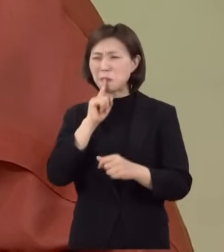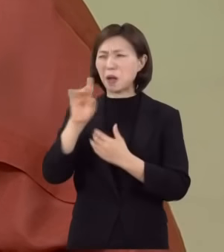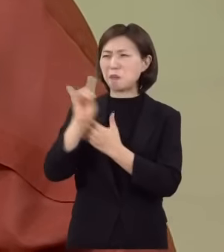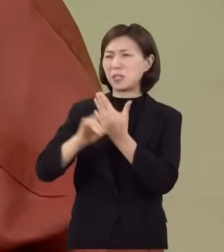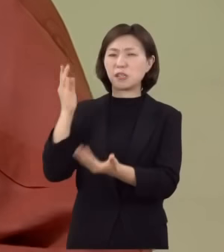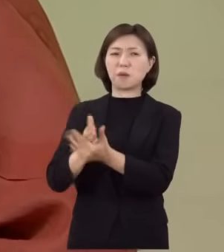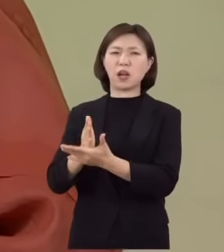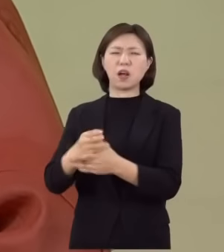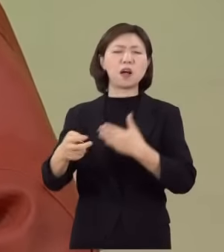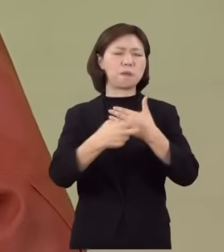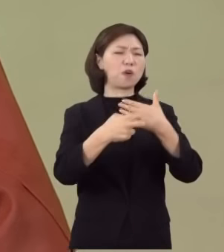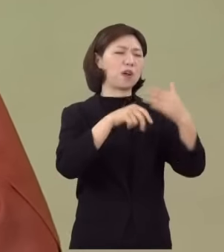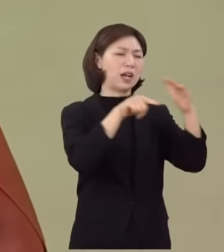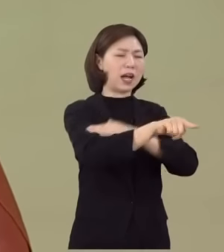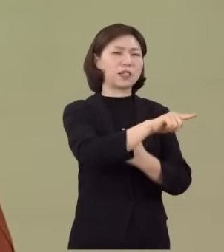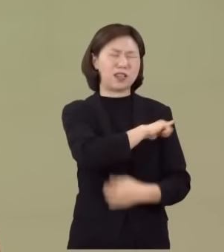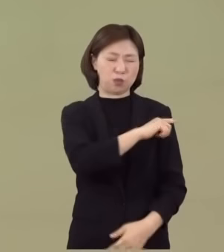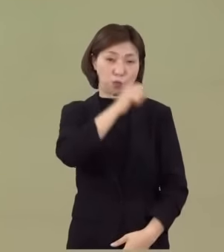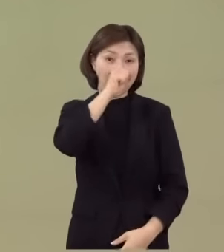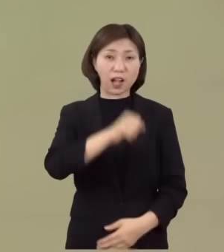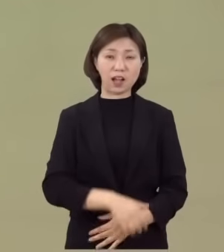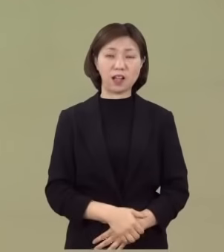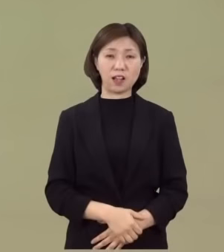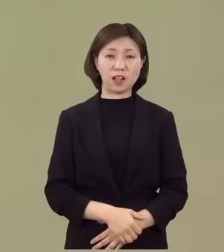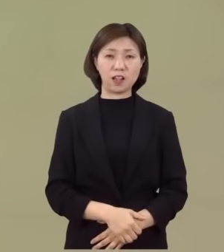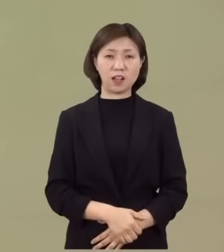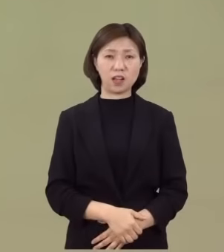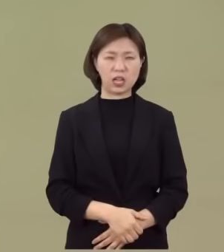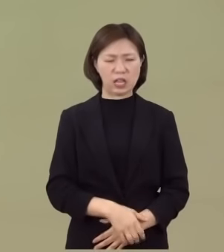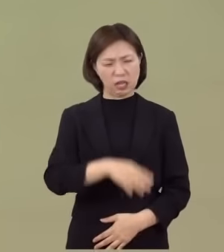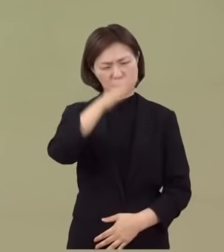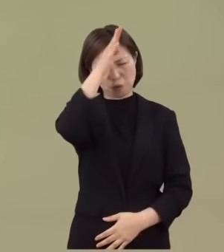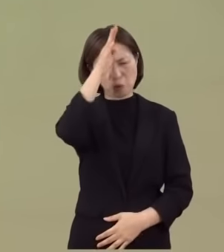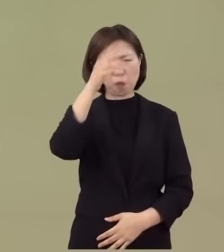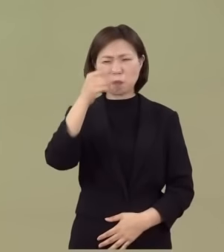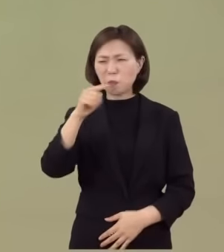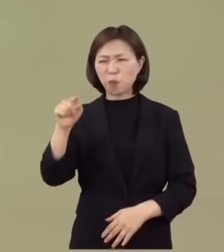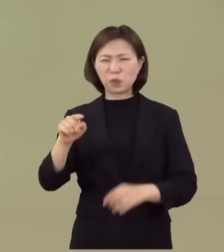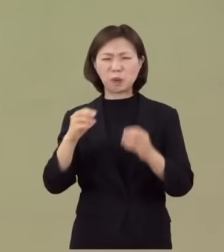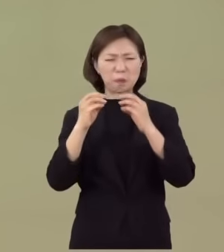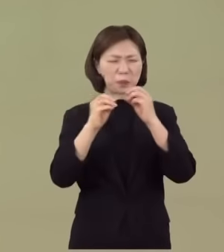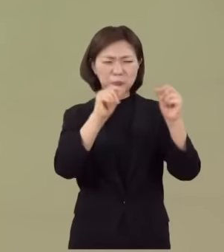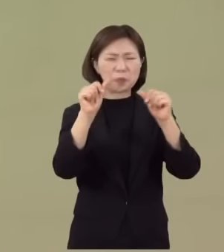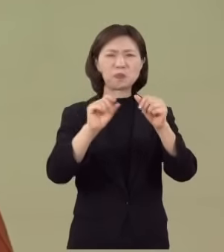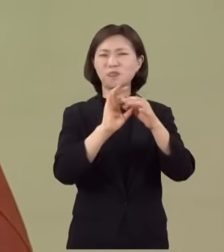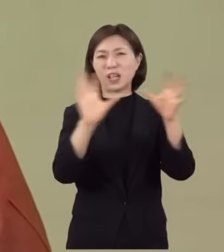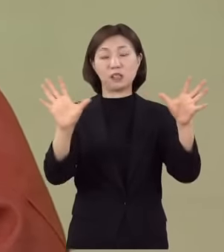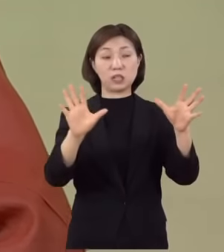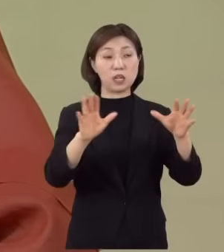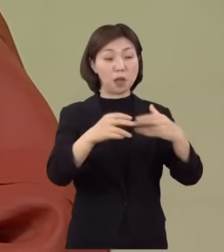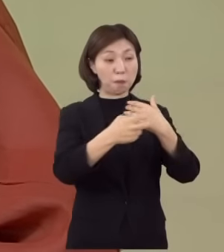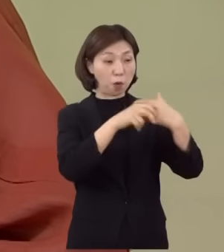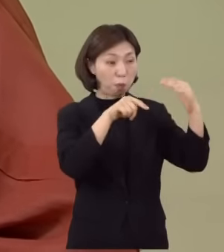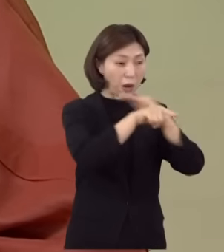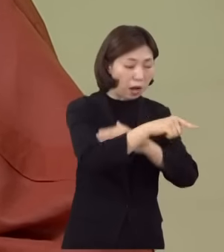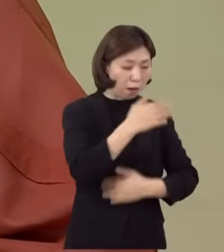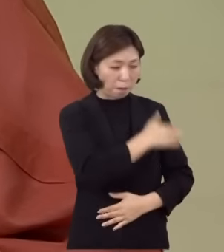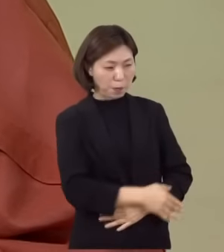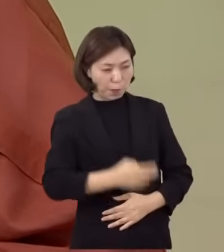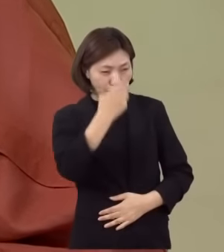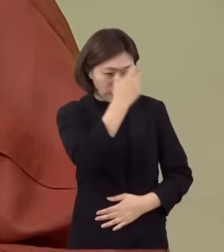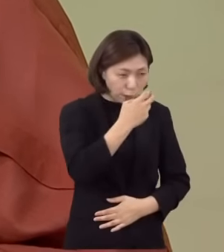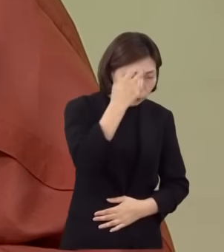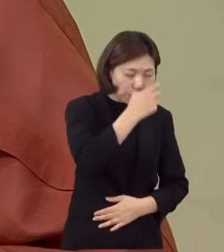여러분 그 웬만한 병은 병원에 가서 잘 치료받고 약 잘 먹고